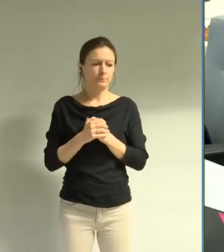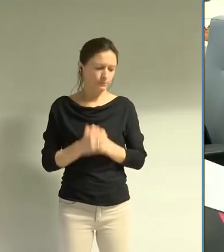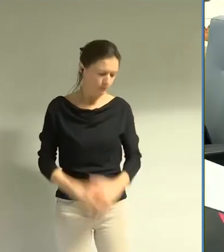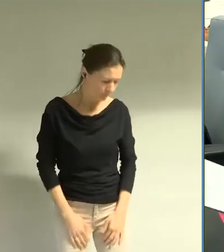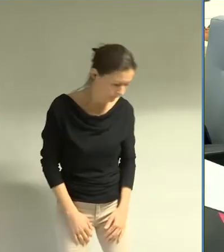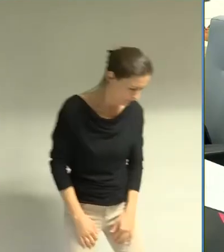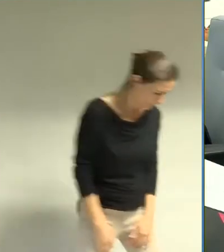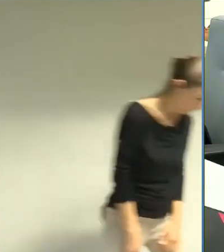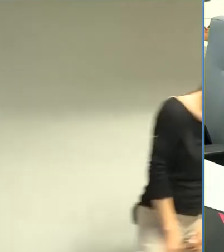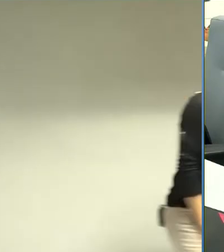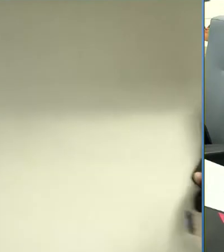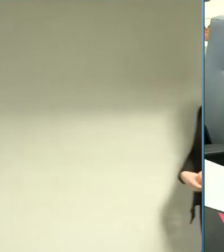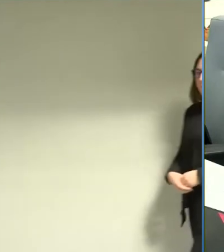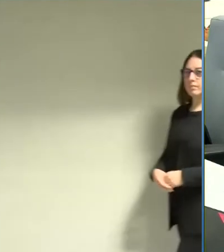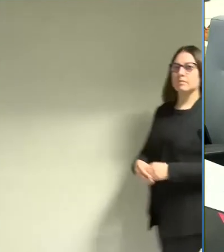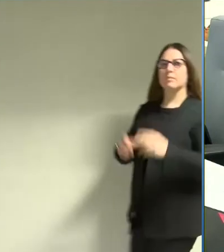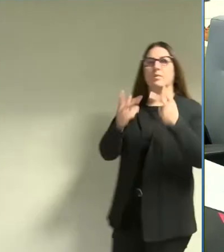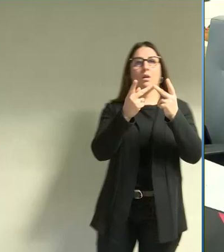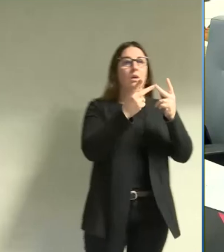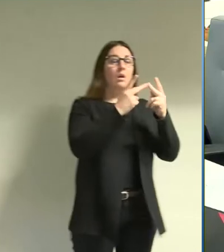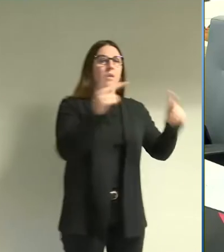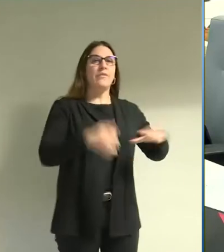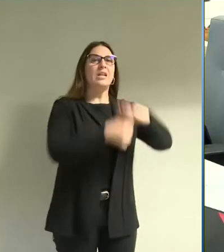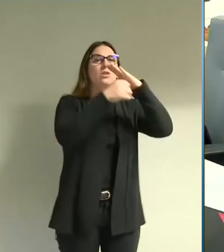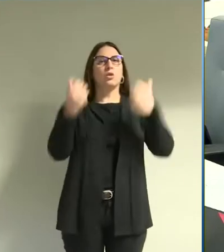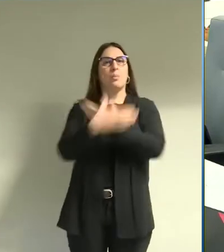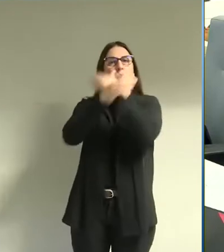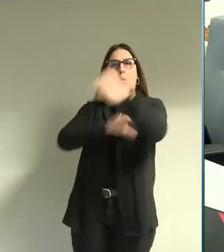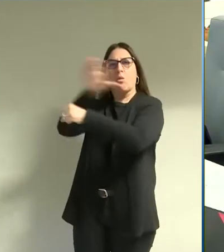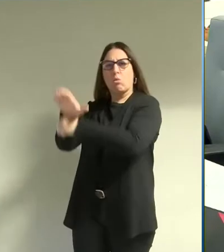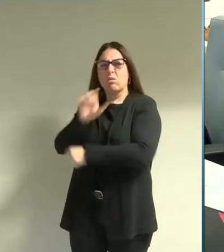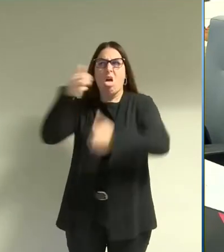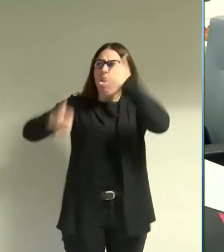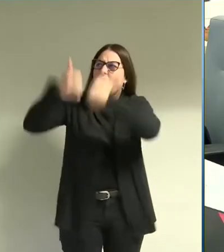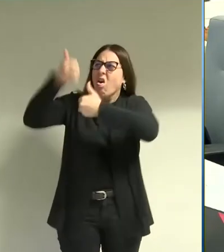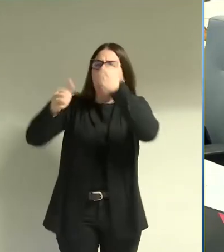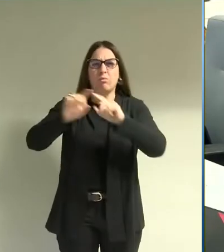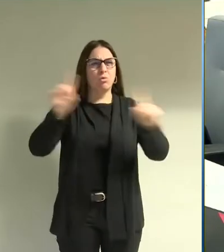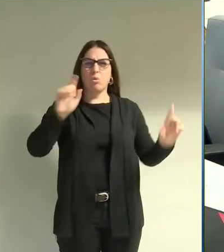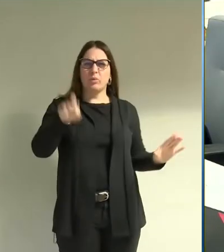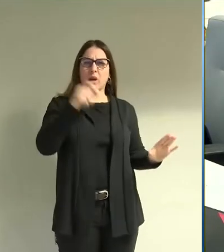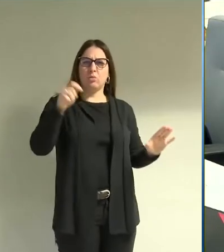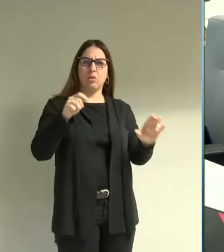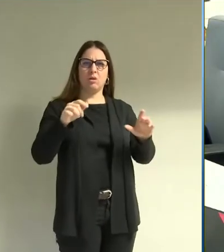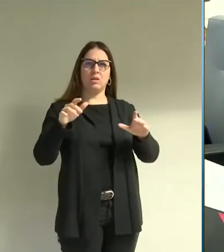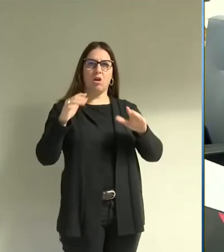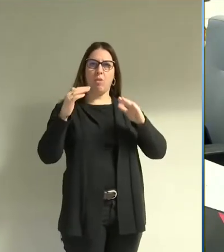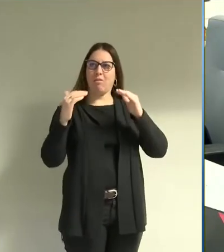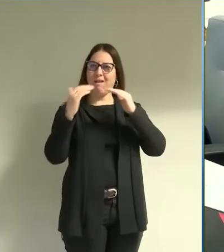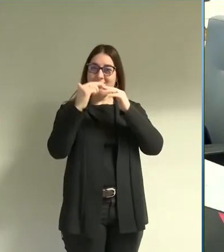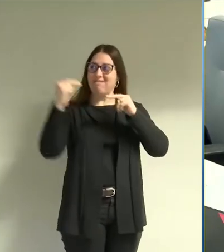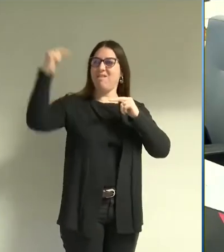non en fait il n'y a pas de de compétition ou quoi que ce soit de en ce sens mais c'est une question d'échelle et c'est une question de complémentarité